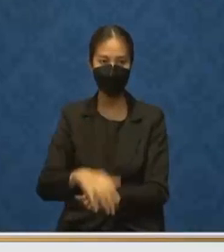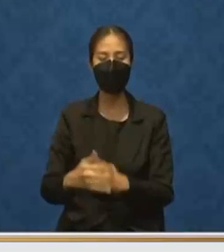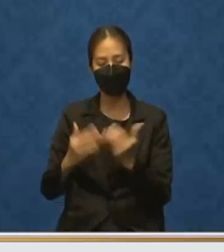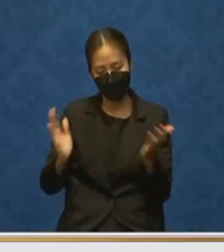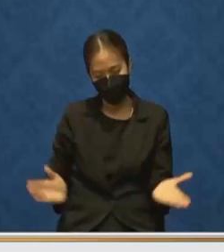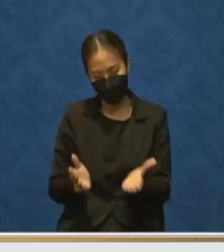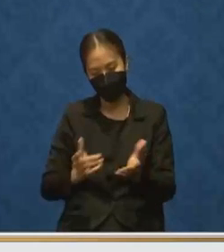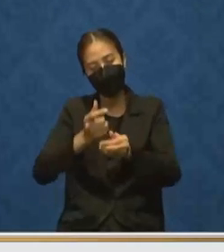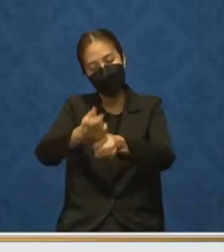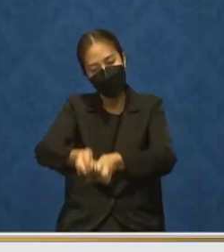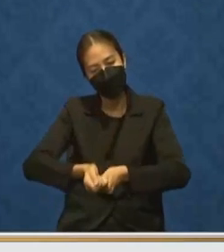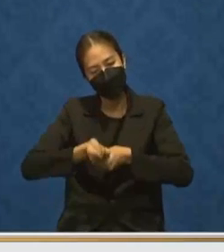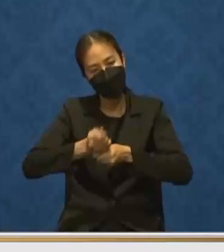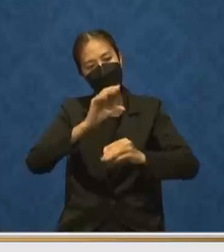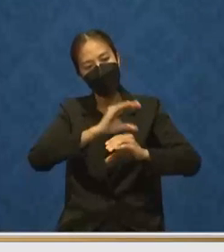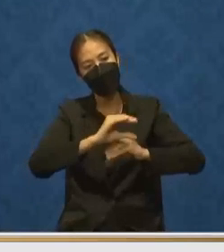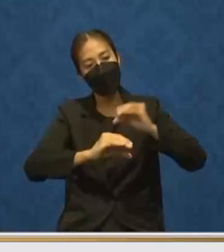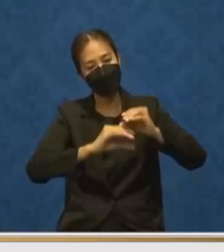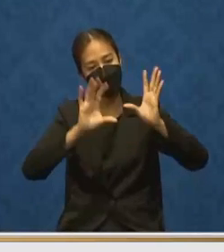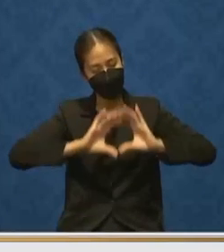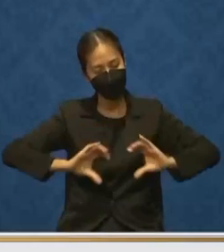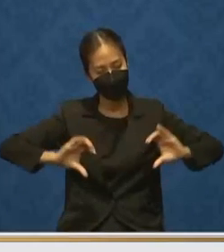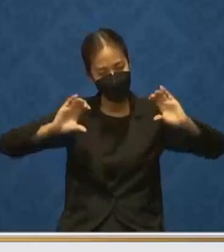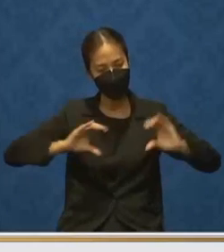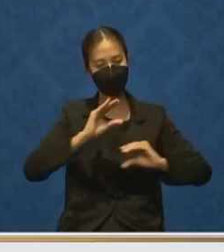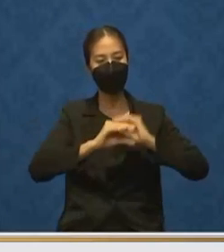ในพื้นที่โครงการหลวงโครงการเนื่องมาจากพระราชดำริ